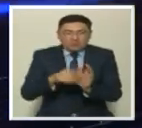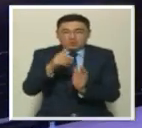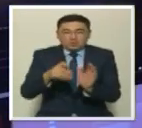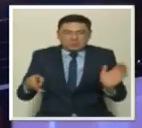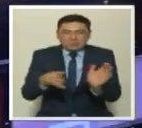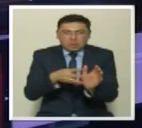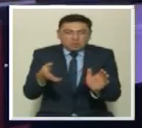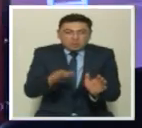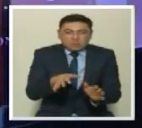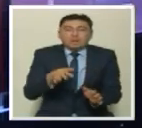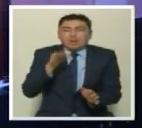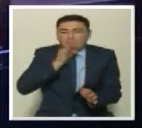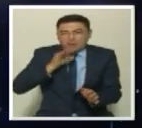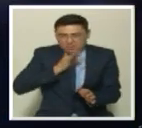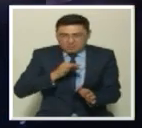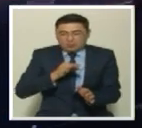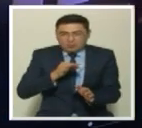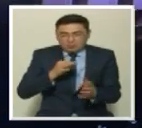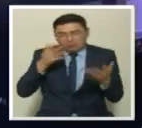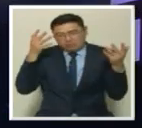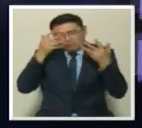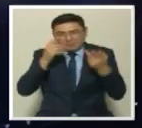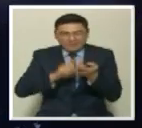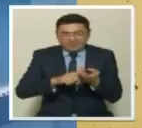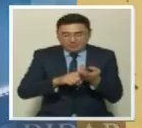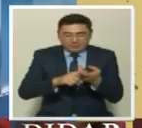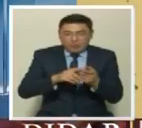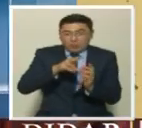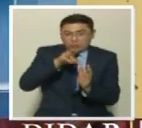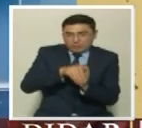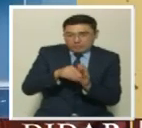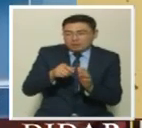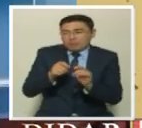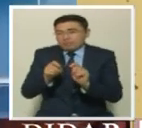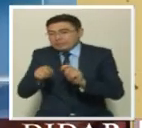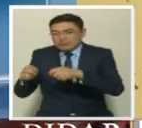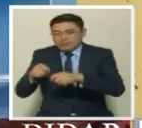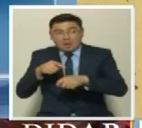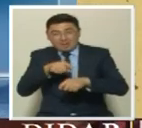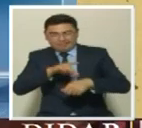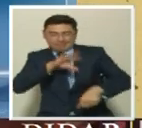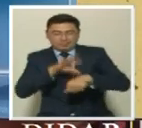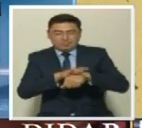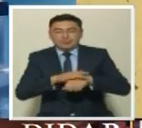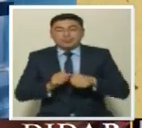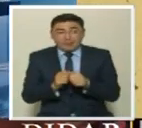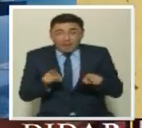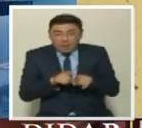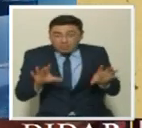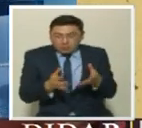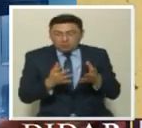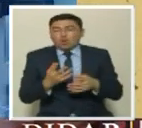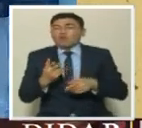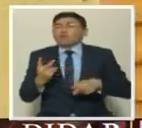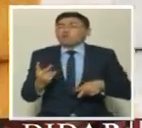средства передачу предназначалась одному из последственных Как отметили в учреждении это второй случай попытки незаконного